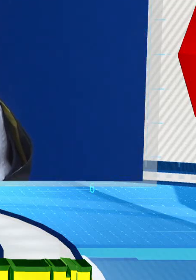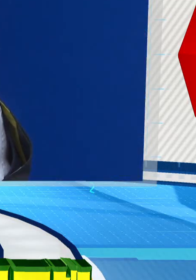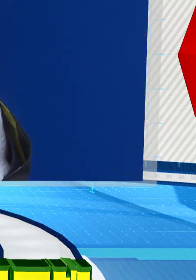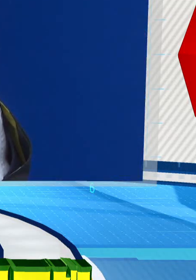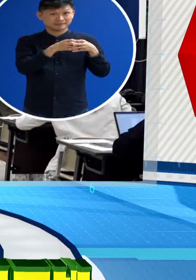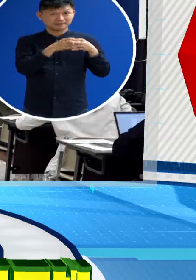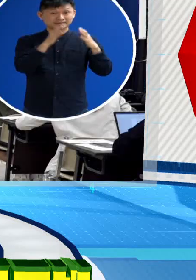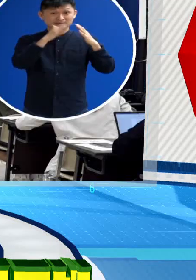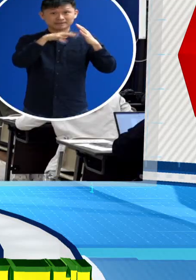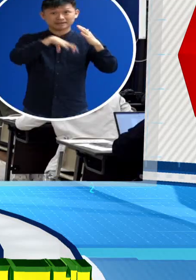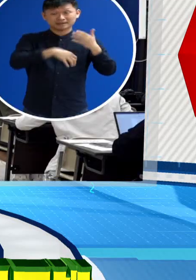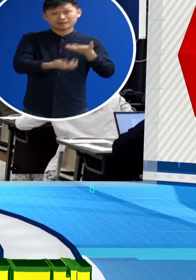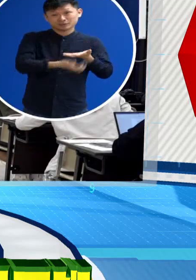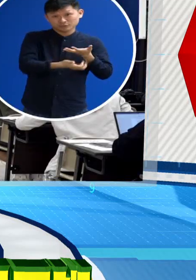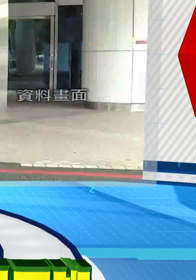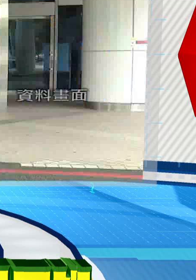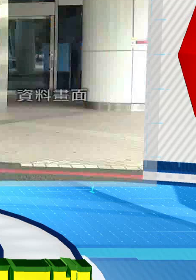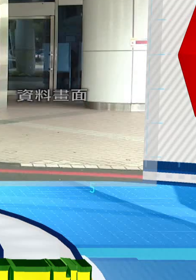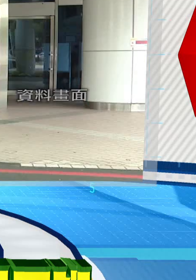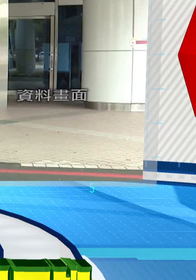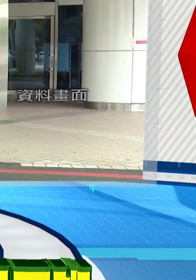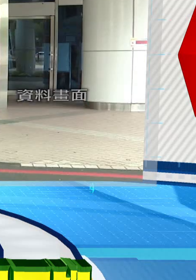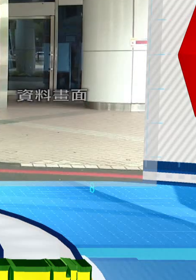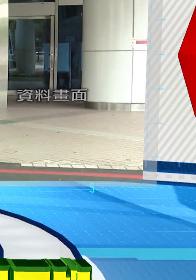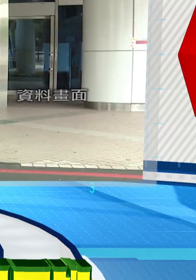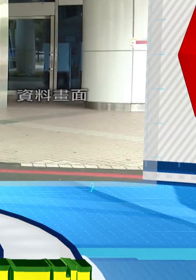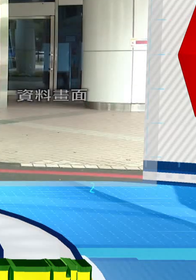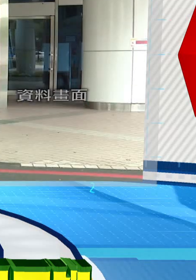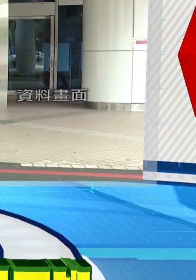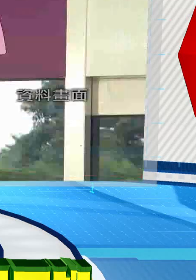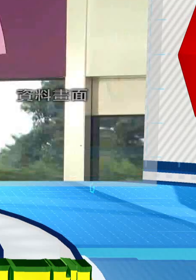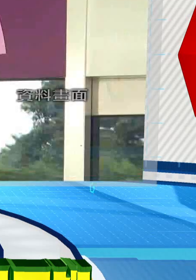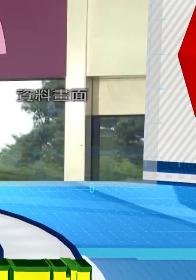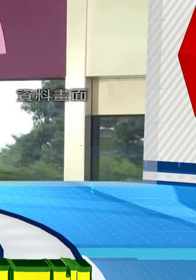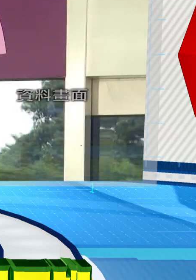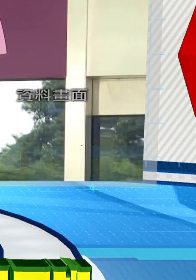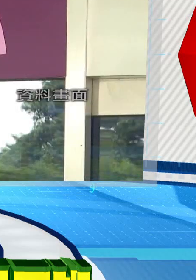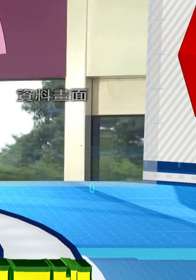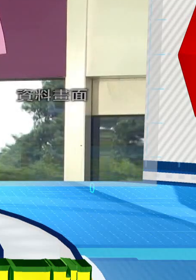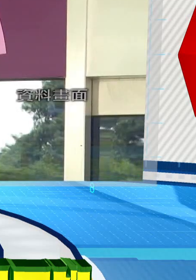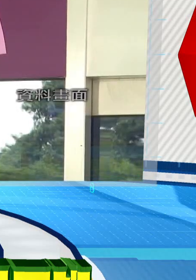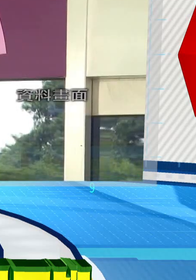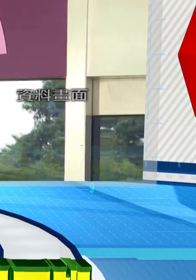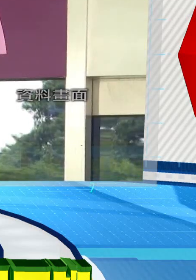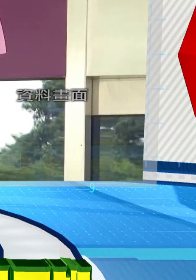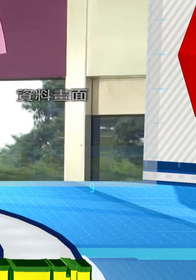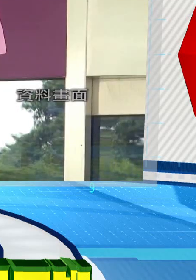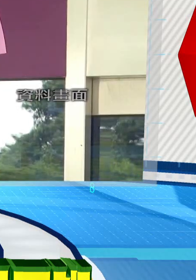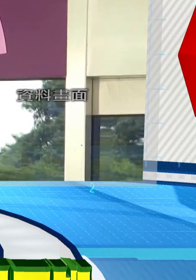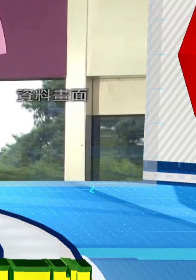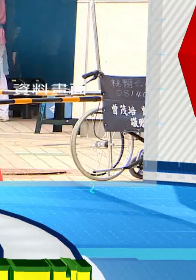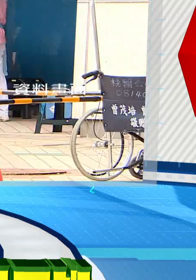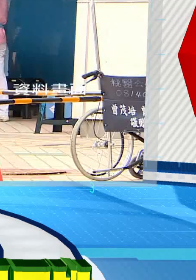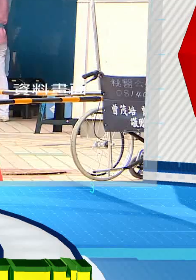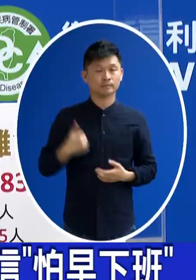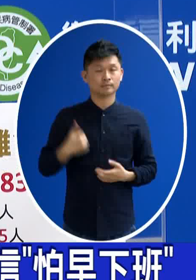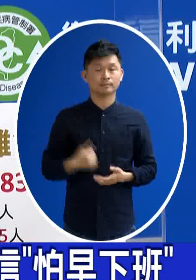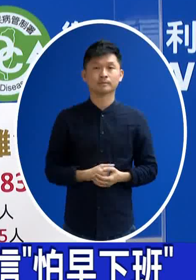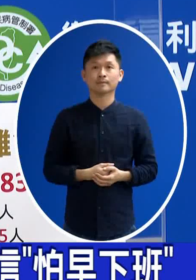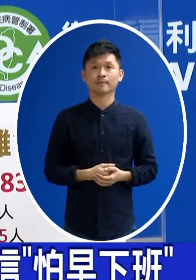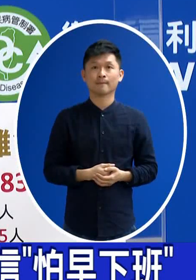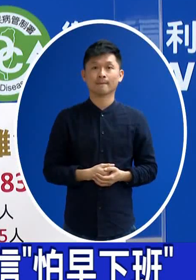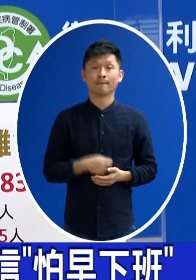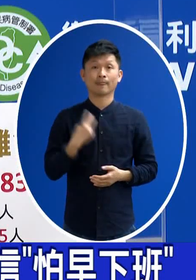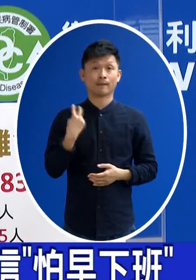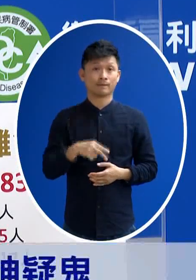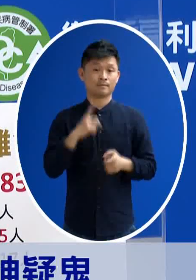排国内旅游，预计呢将会安排一些考察行程，并且坐镇指挥中心开直播记者会。 一